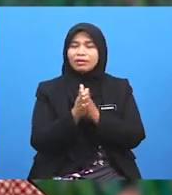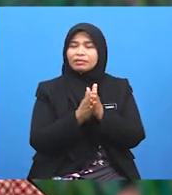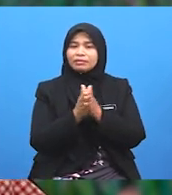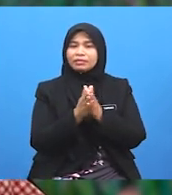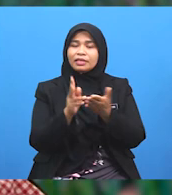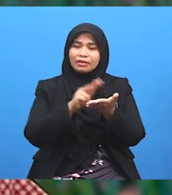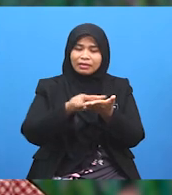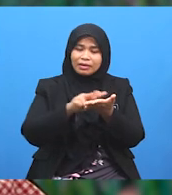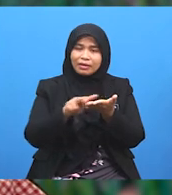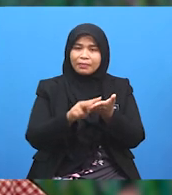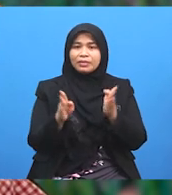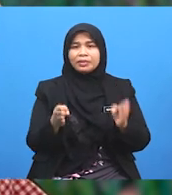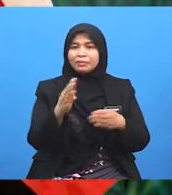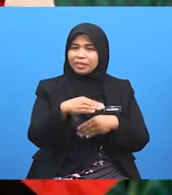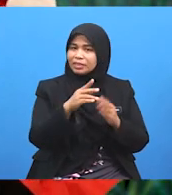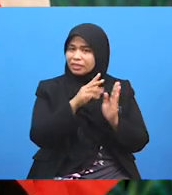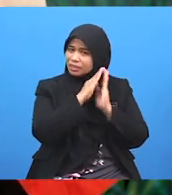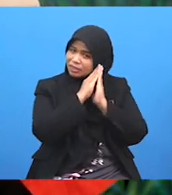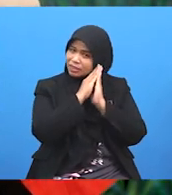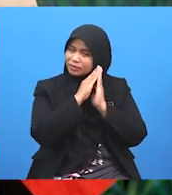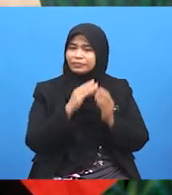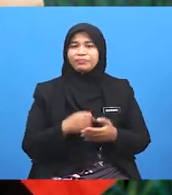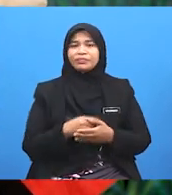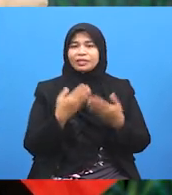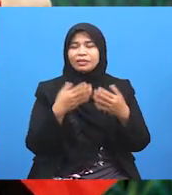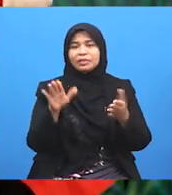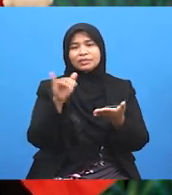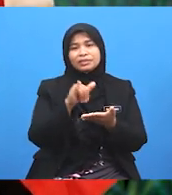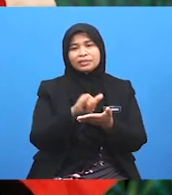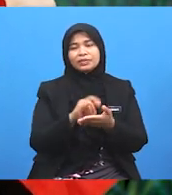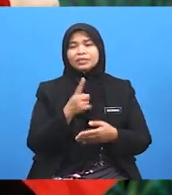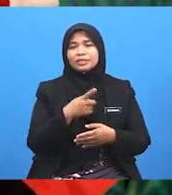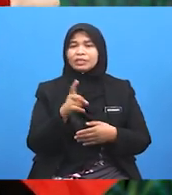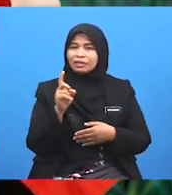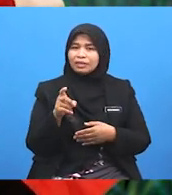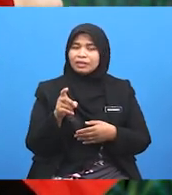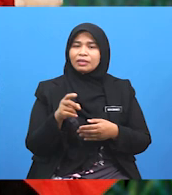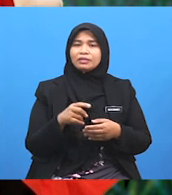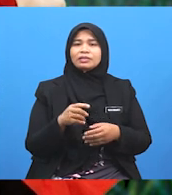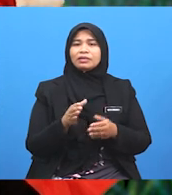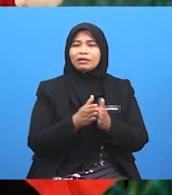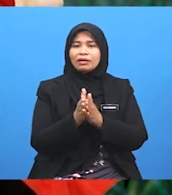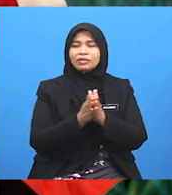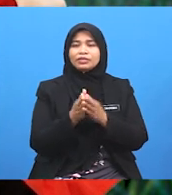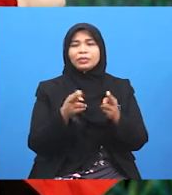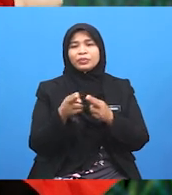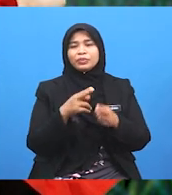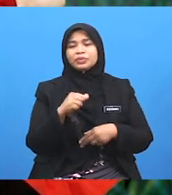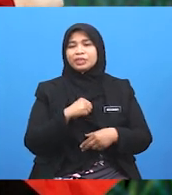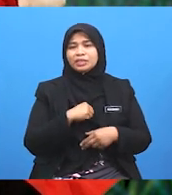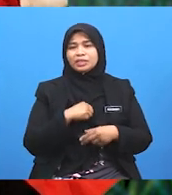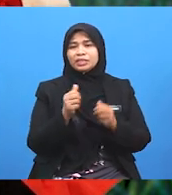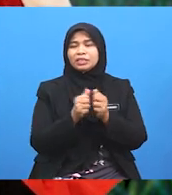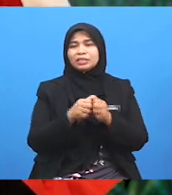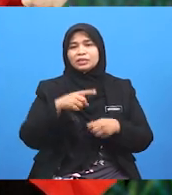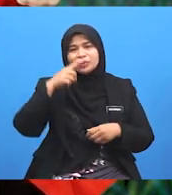mengemas bilik tidur kita. Selepas itu, kita hendaklah rajin menguruskan diri